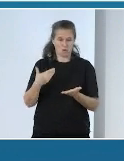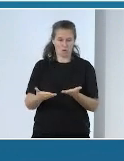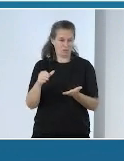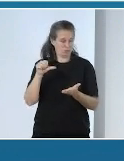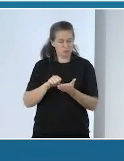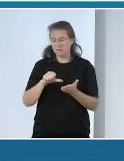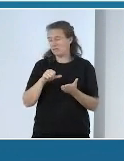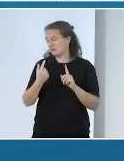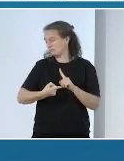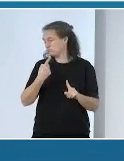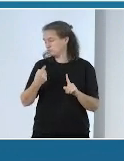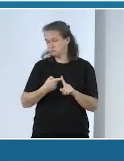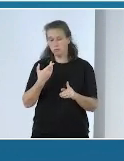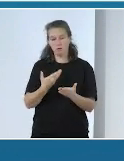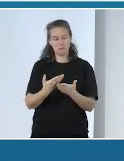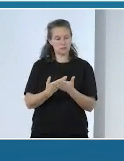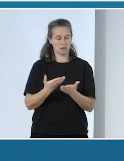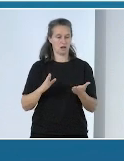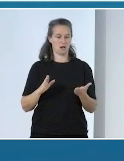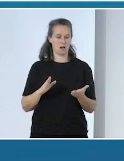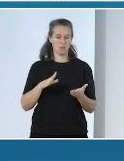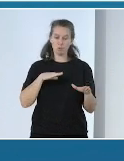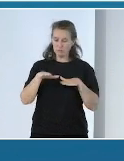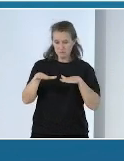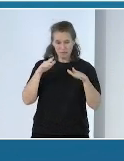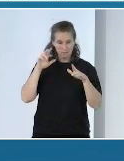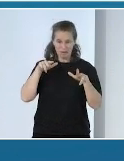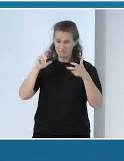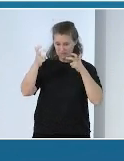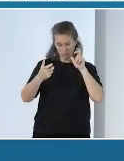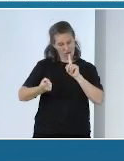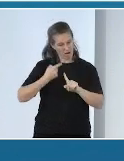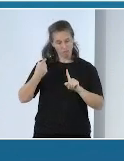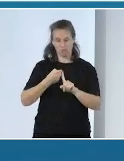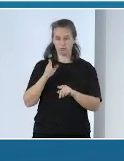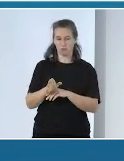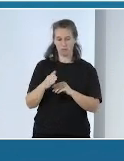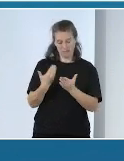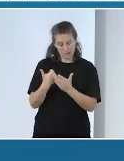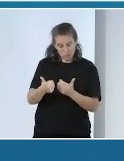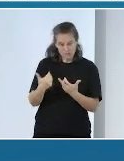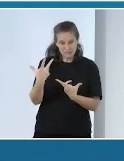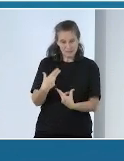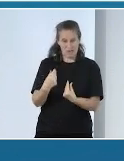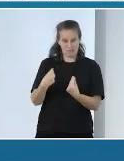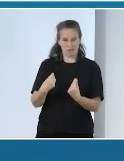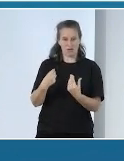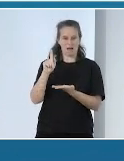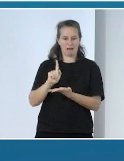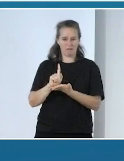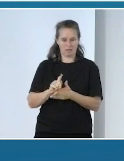le nœud, le centre qui fait que ce système vestibulaire est si important, qui capte vraiment la force de